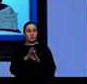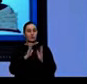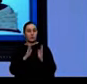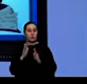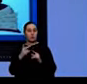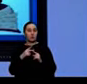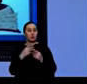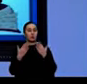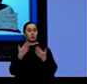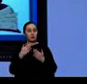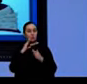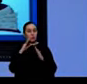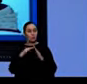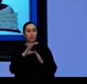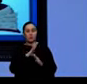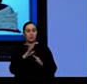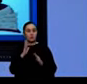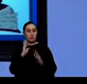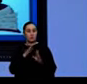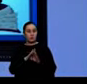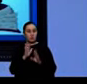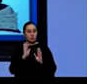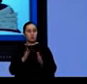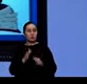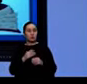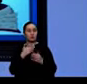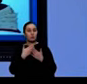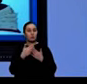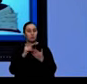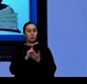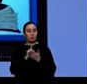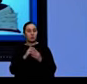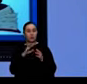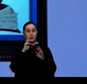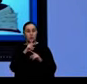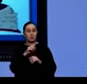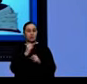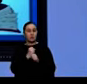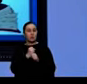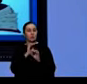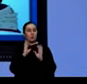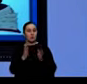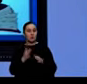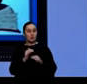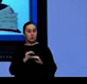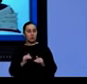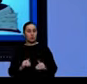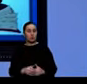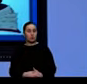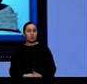Amallar tartibiga agar rioya qilmasdan bajarsangiz, misollarni xato ishlagan bo'lasiz bolajonlar.